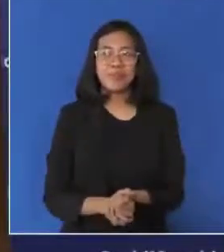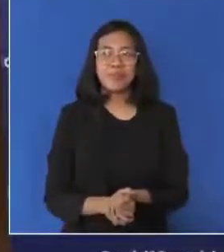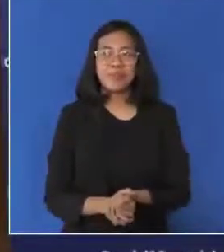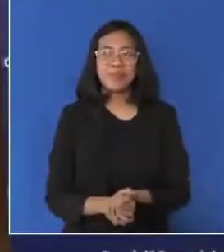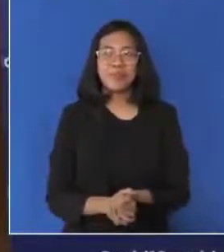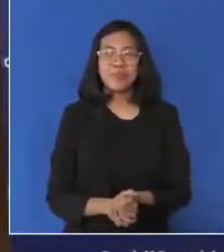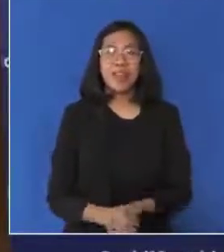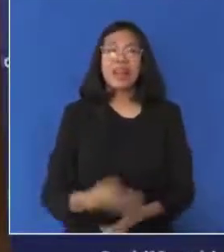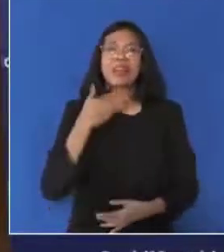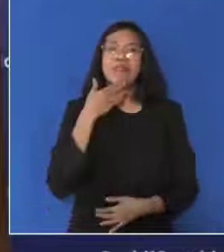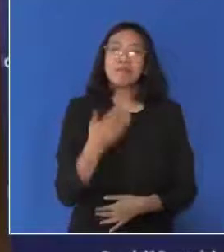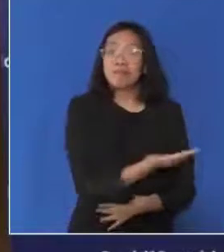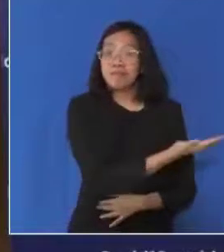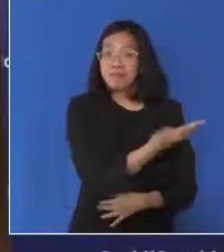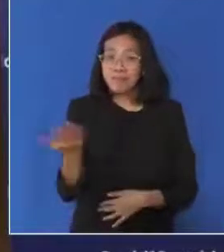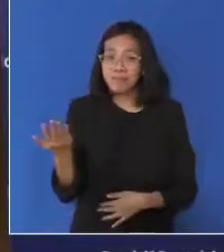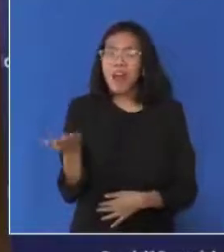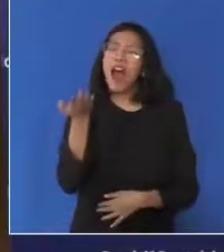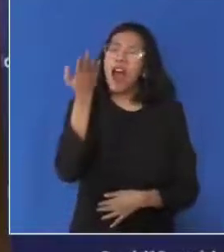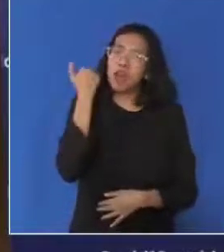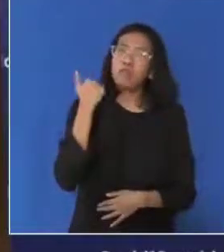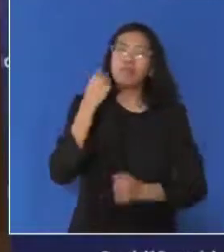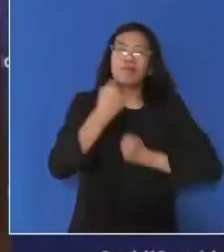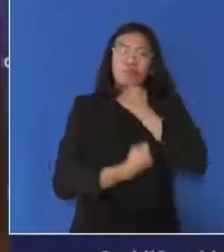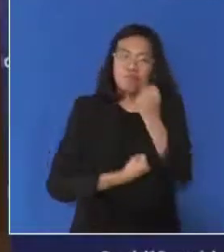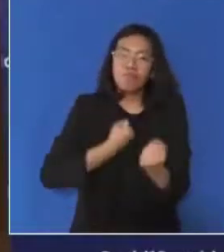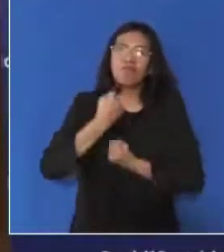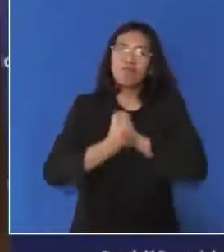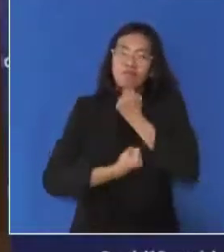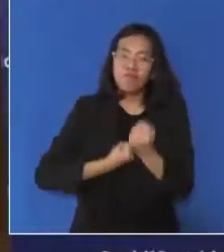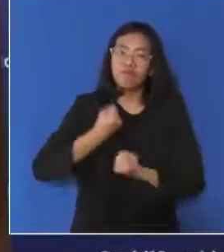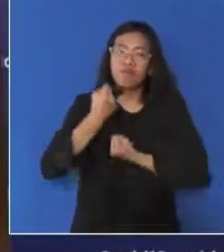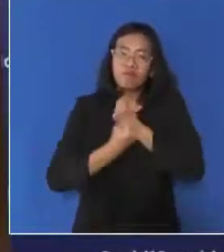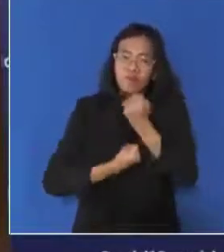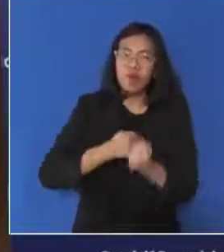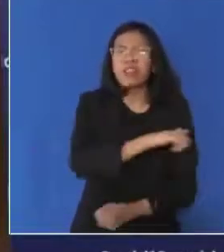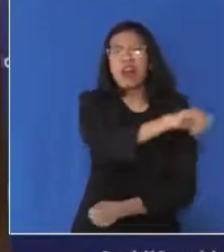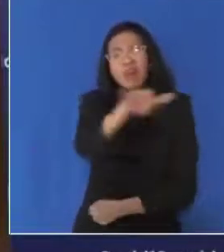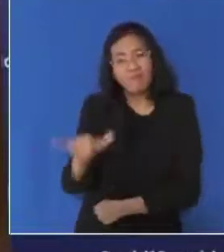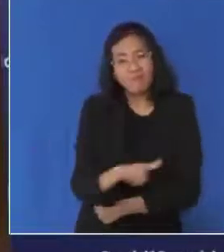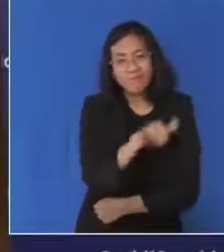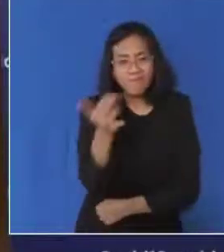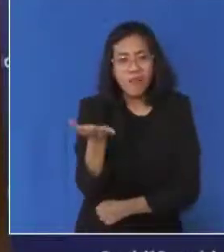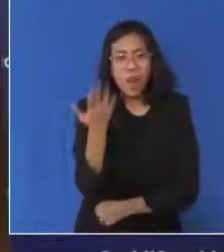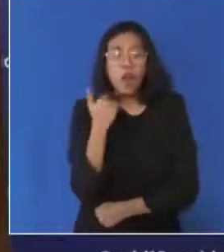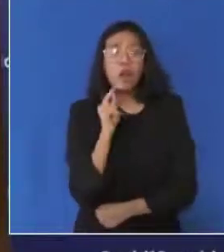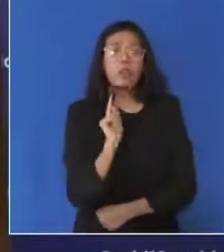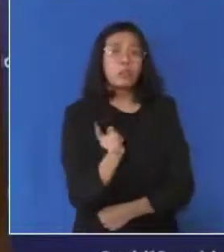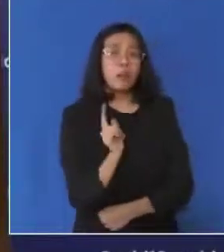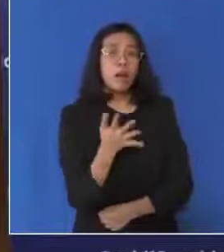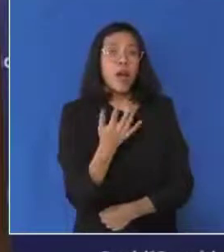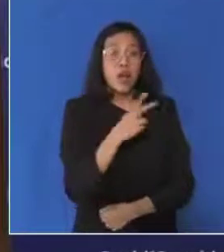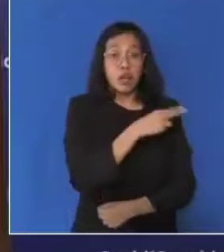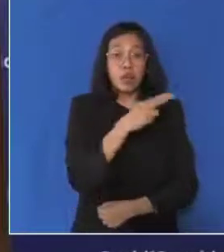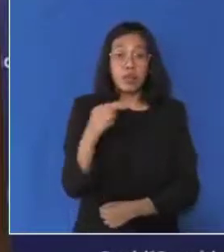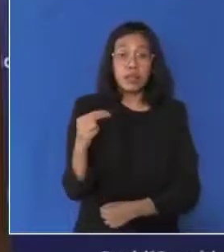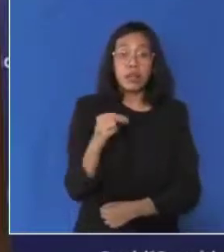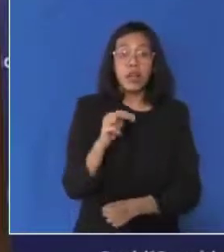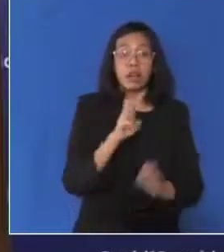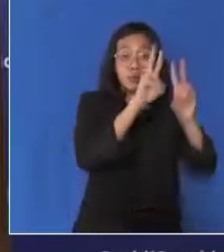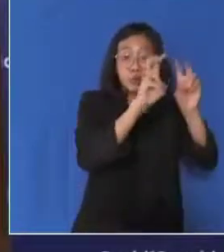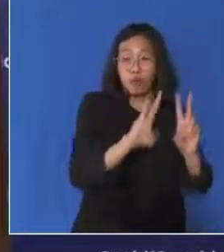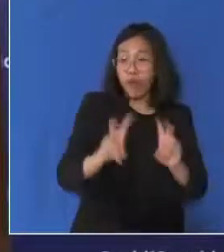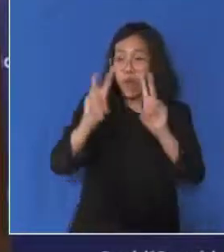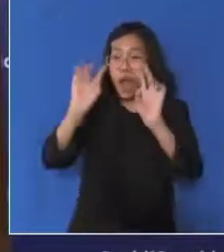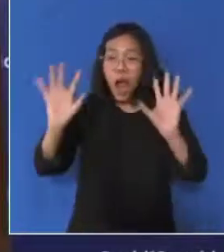Mari bersama-sama kita berjuang kita di Indonesia ini ternyata dari hasil survei adalah negara nomor